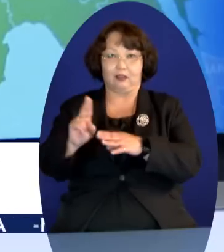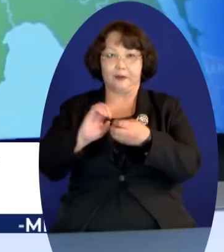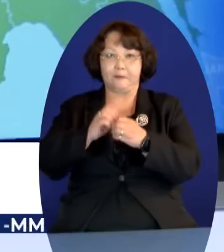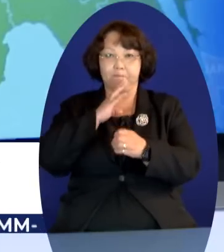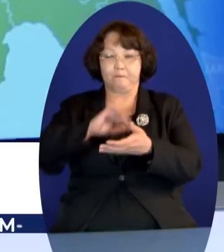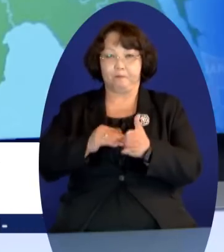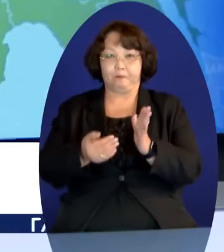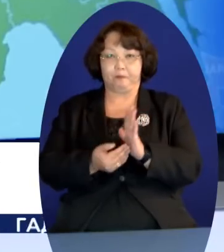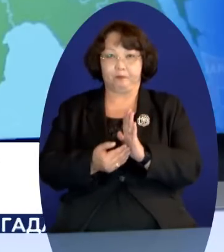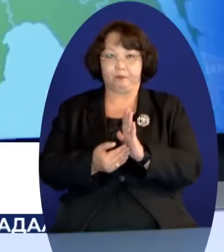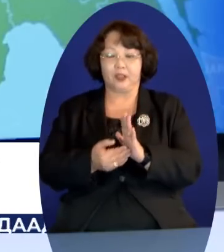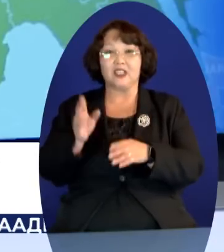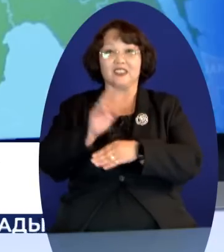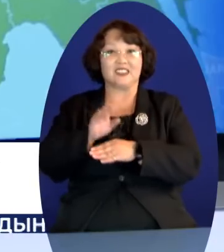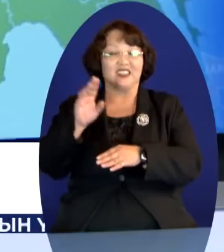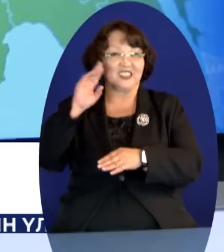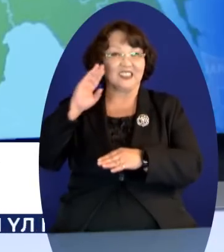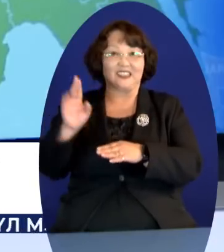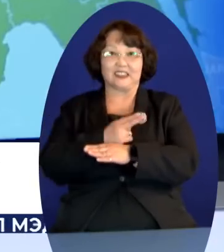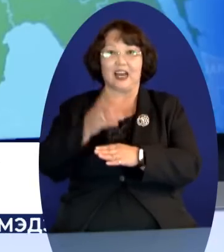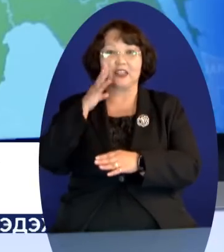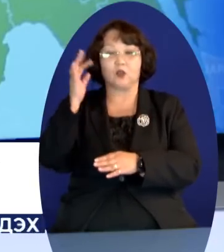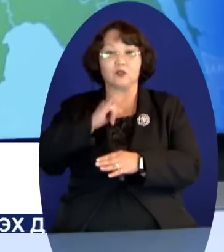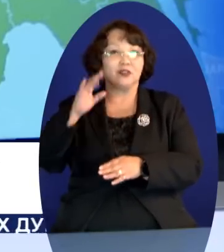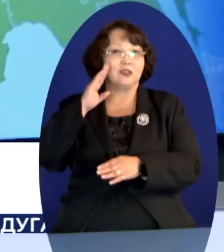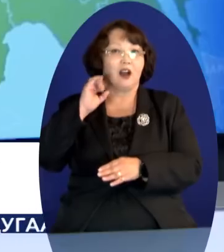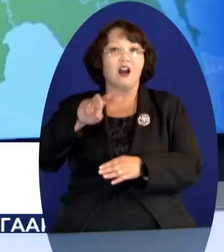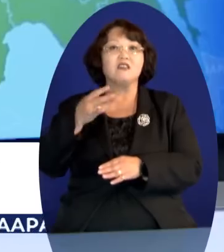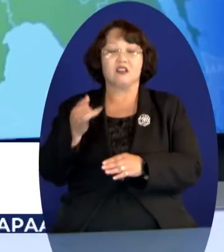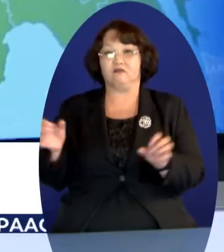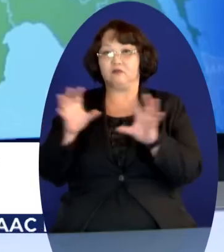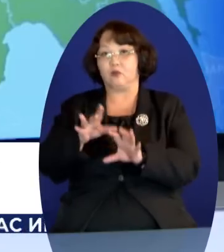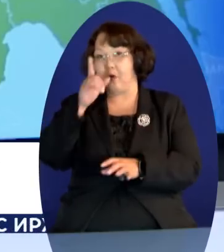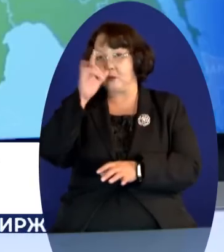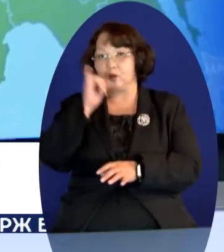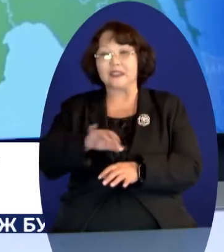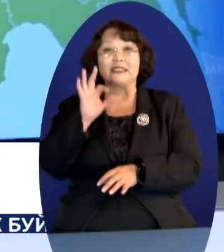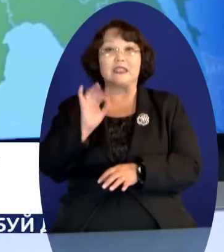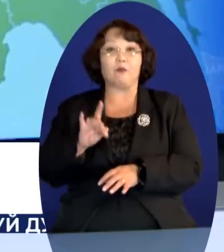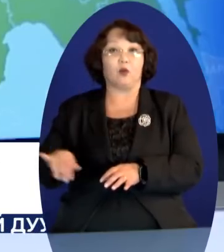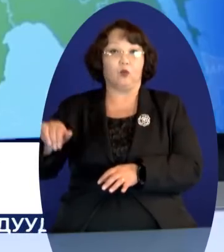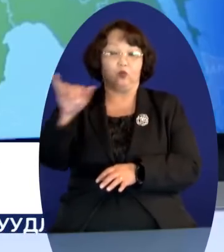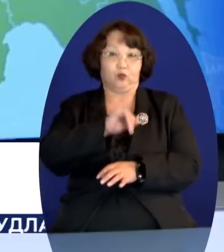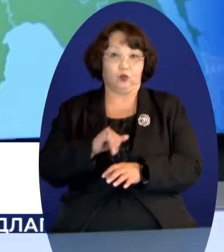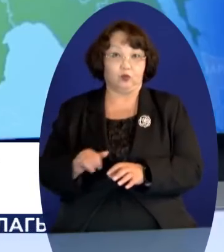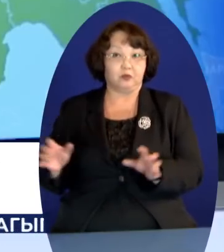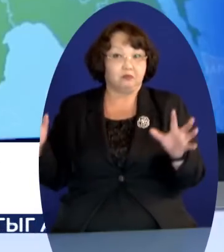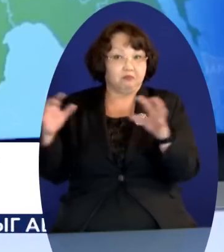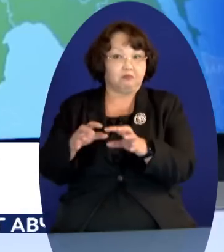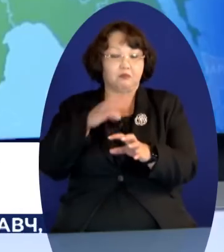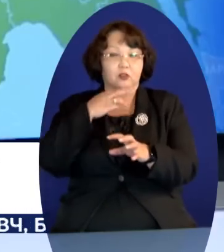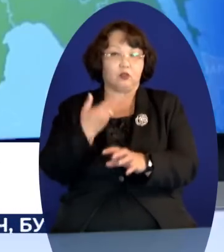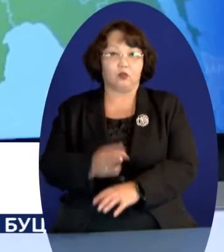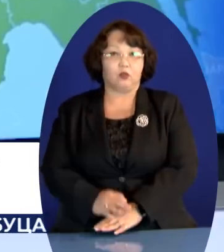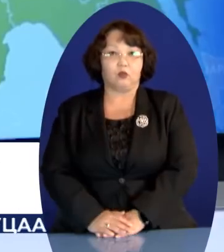байна. За энэ цэргийн сургалтанд гадаадын цэргийн анги нэгтгэлүүд оролцох юм байна. Гэхдээ Москва ямар улсууд оролцох талаар одоогоор мэдээлэл